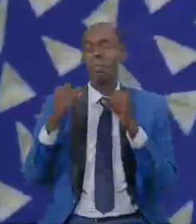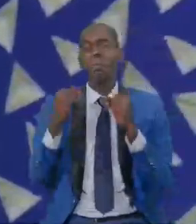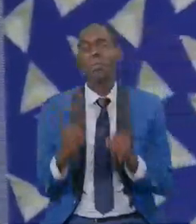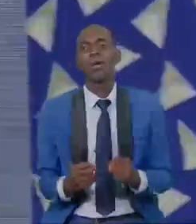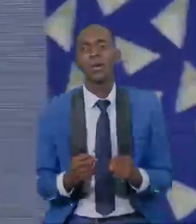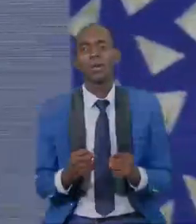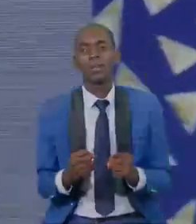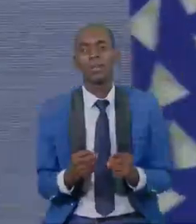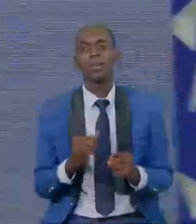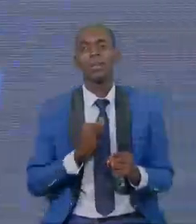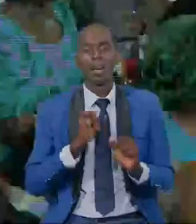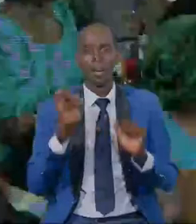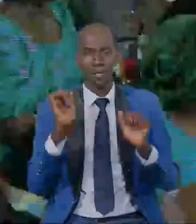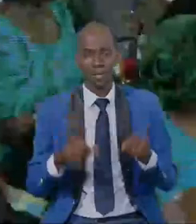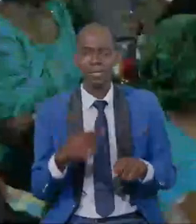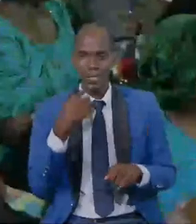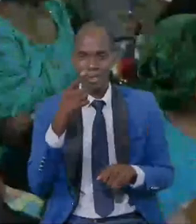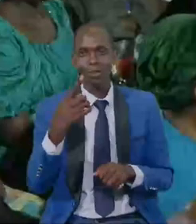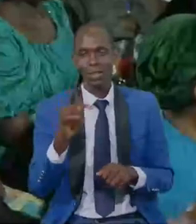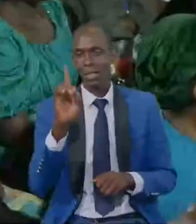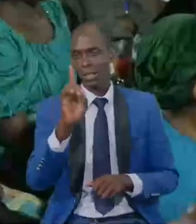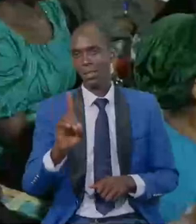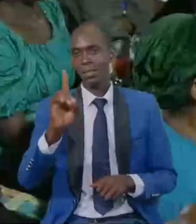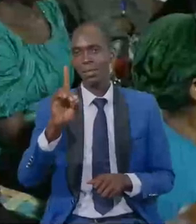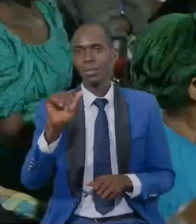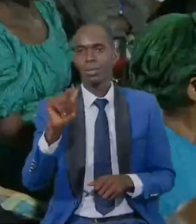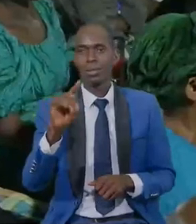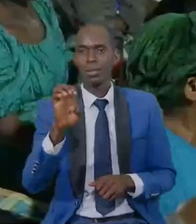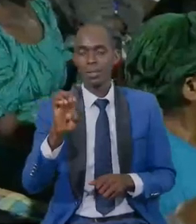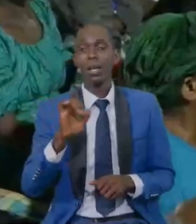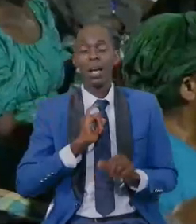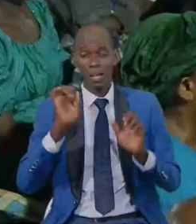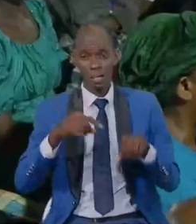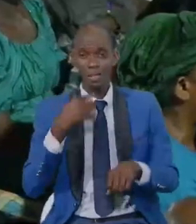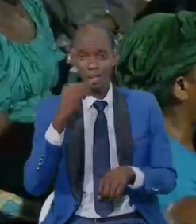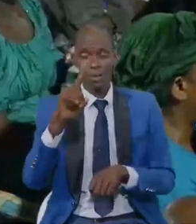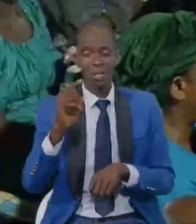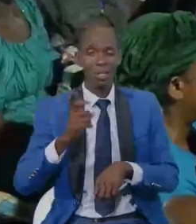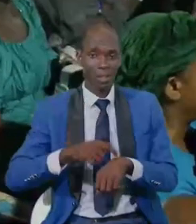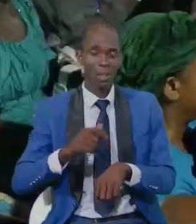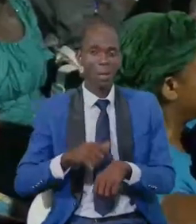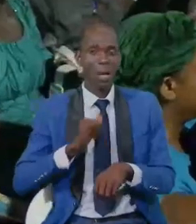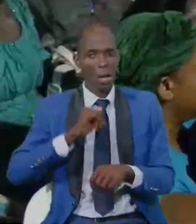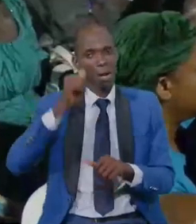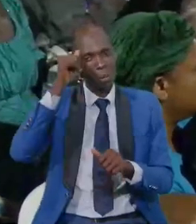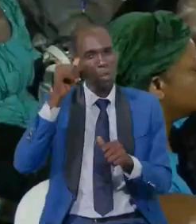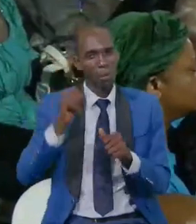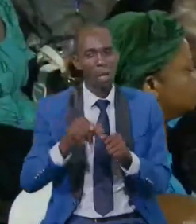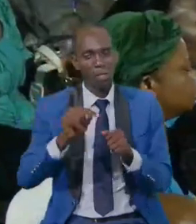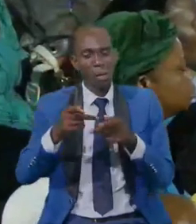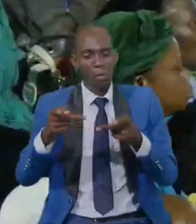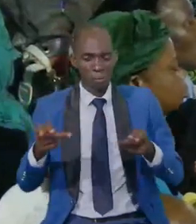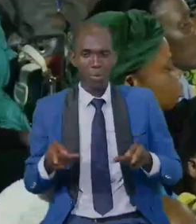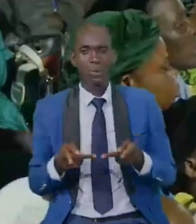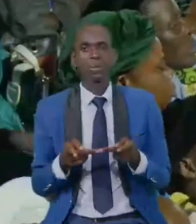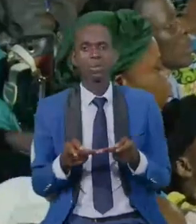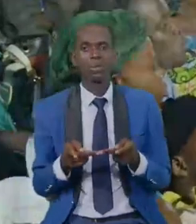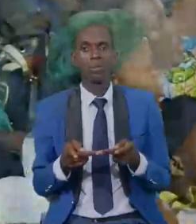puissance. Je peux vous dire le jour. Je peux vous dire le temps. Je peux vous dire le